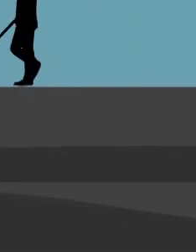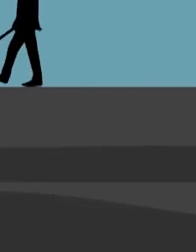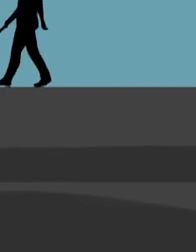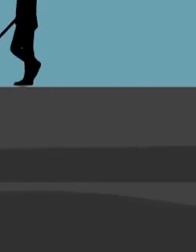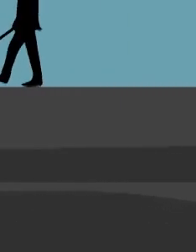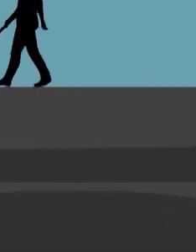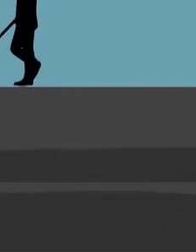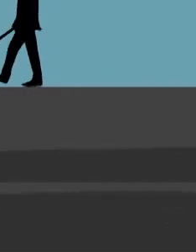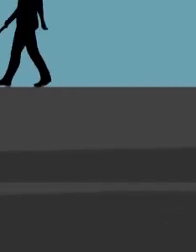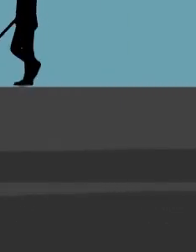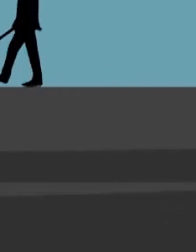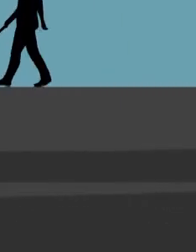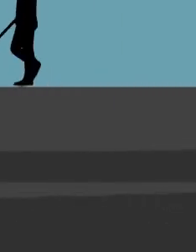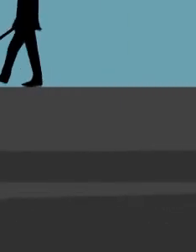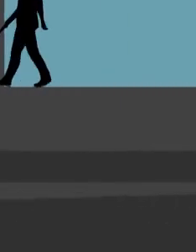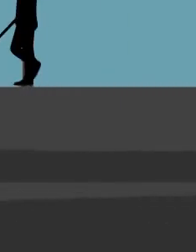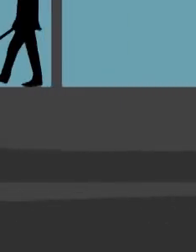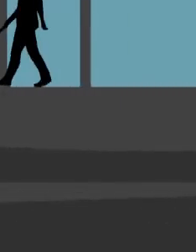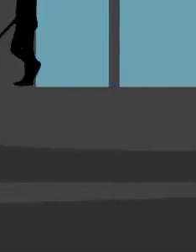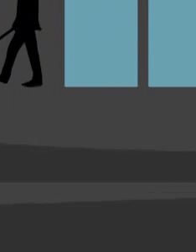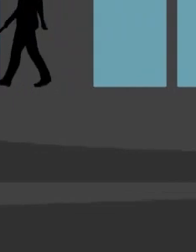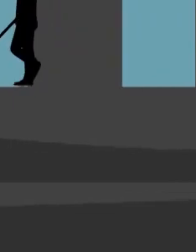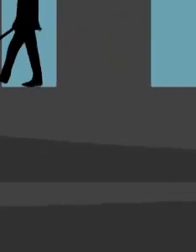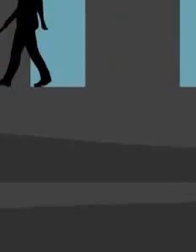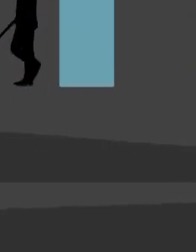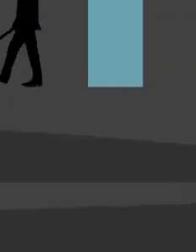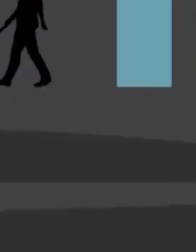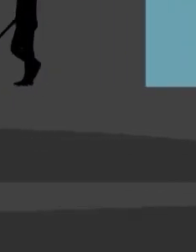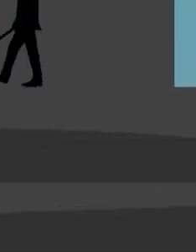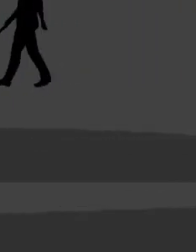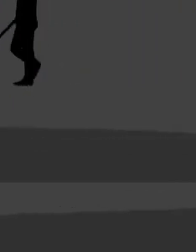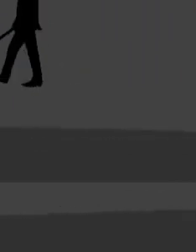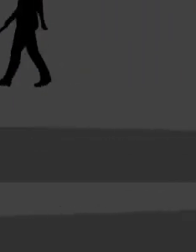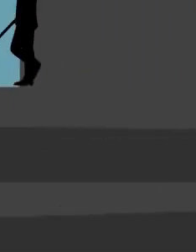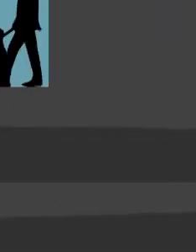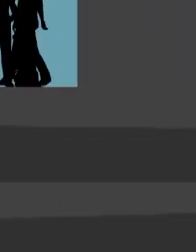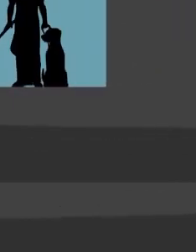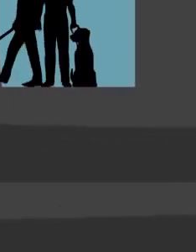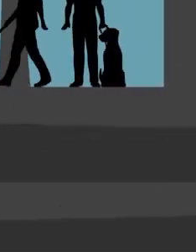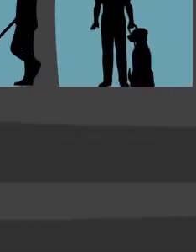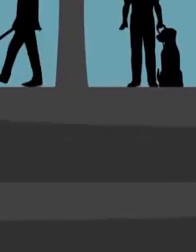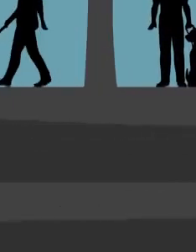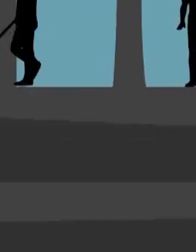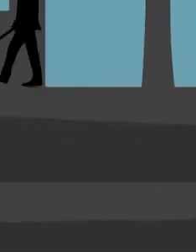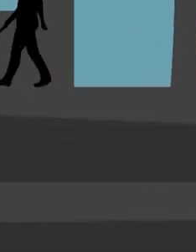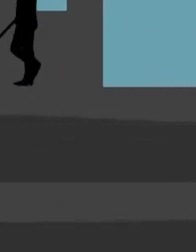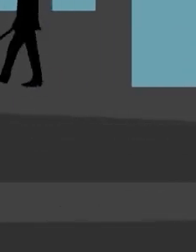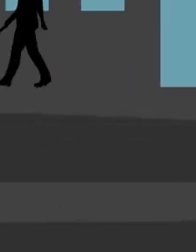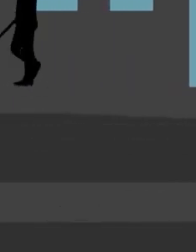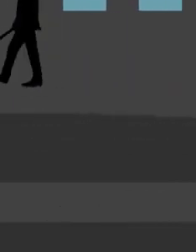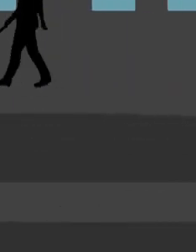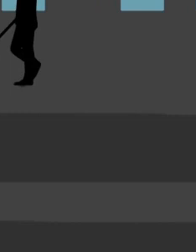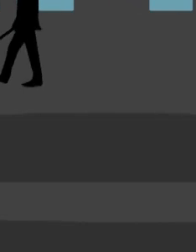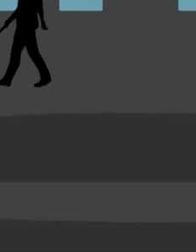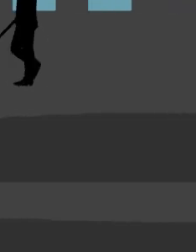I can do anything. I can reach any goal today. I can do what I want.